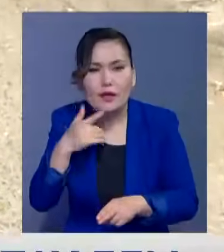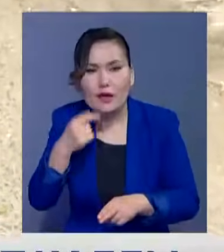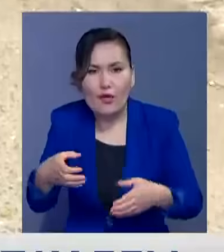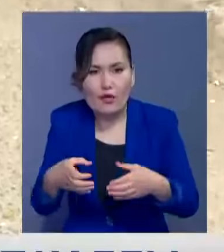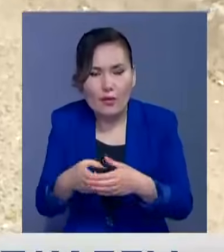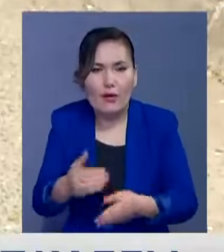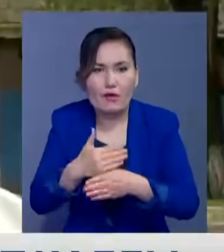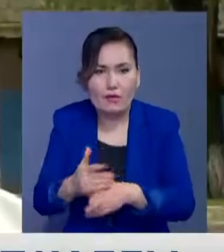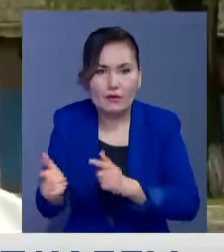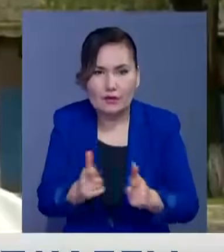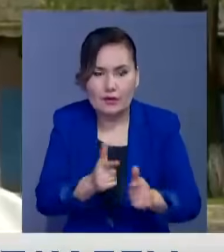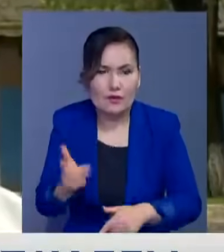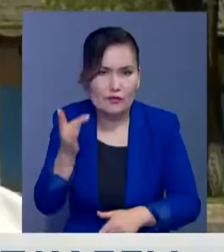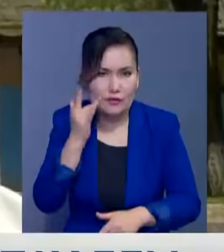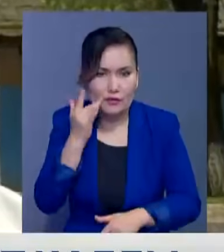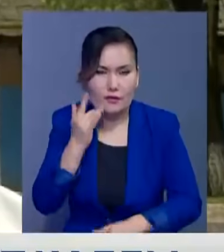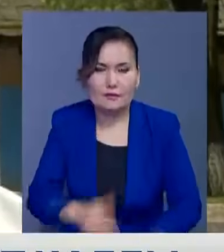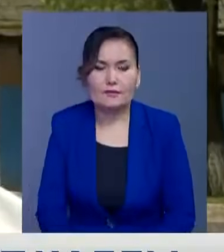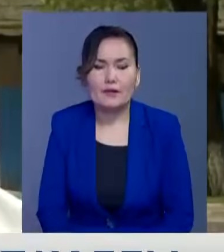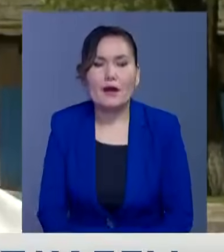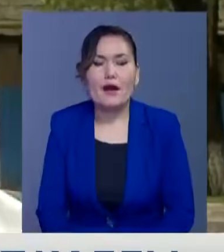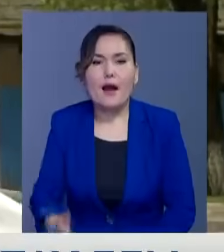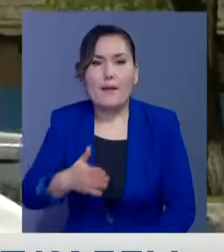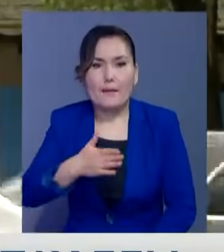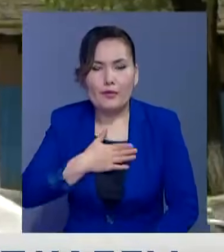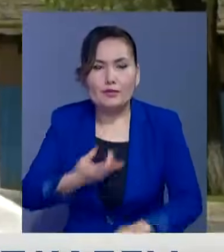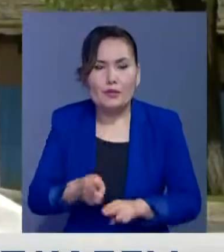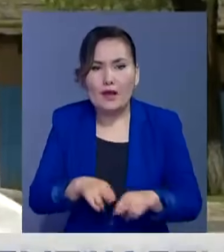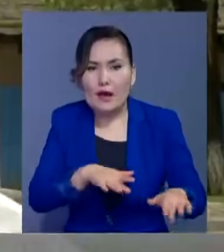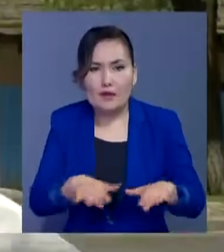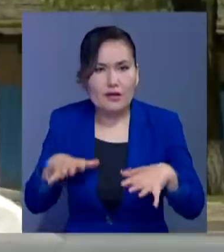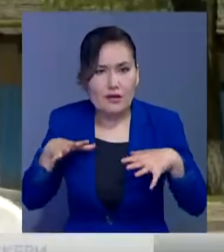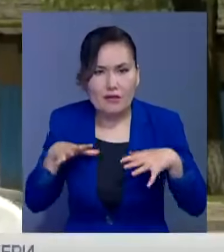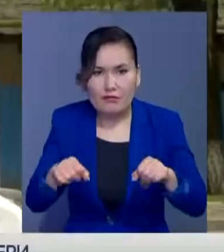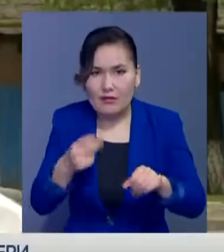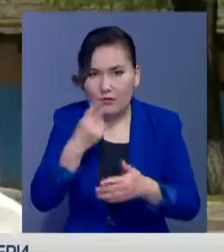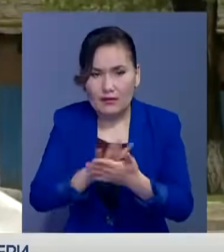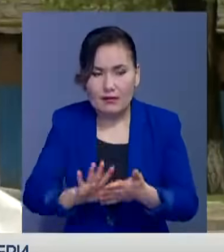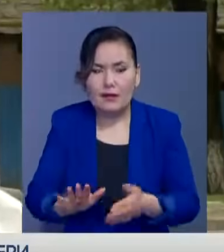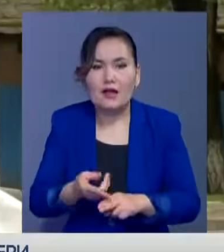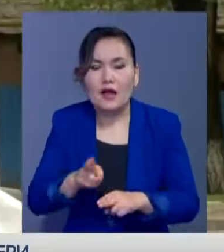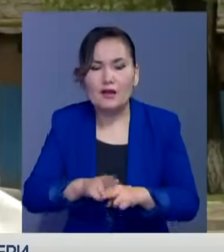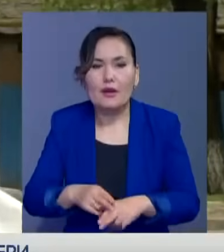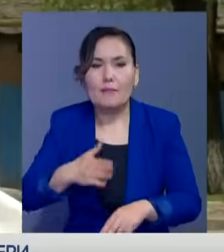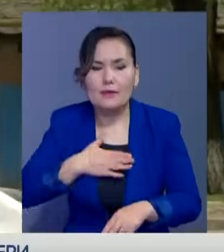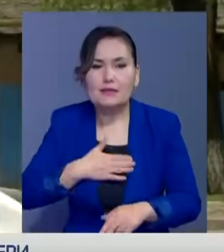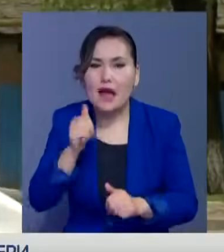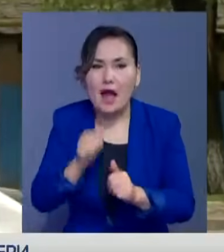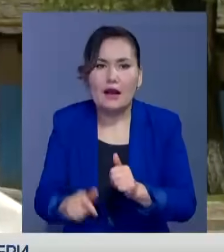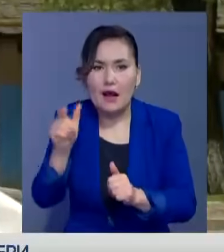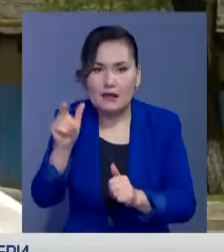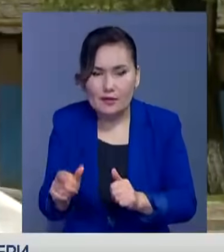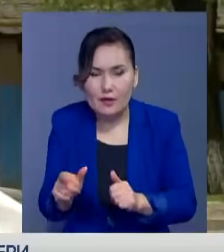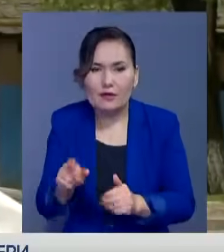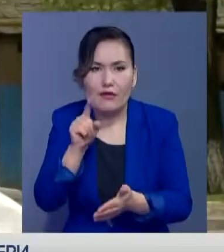міндетіміз, дейді олар. Біз бұл әрекетімізді ешқандай ерлікке баламаймыз. Тек қана бұл әрбір азаматтың азаматтық борышы деп